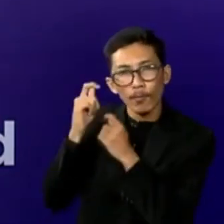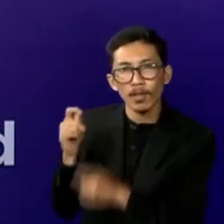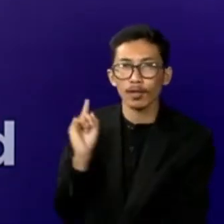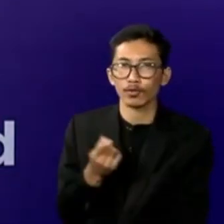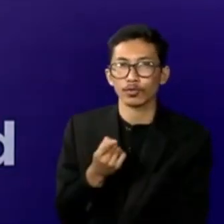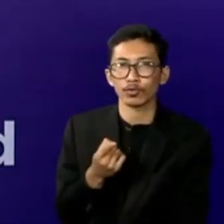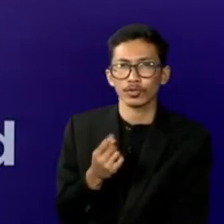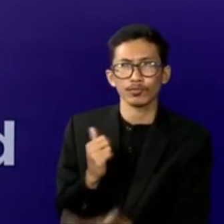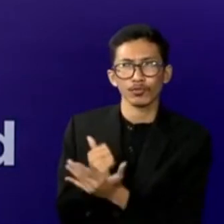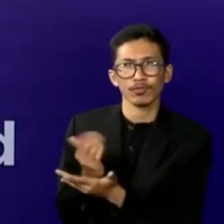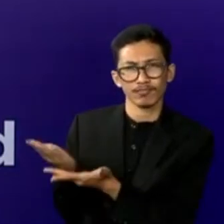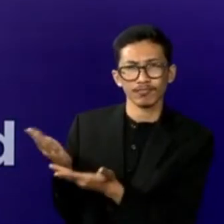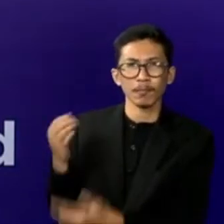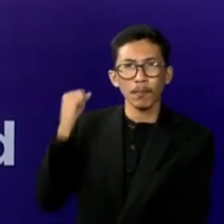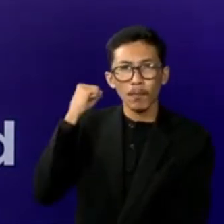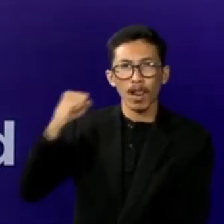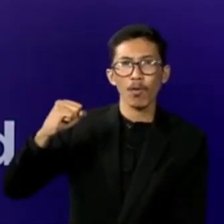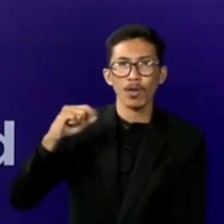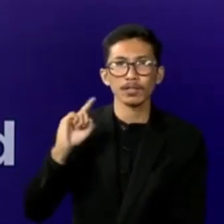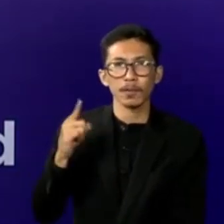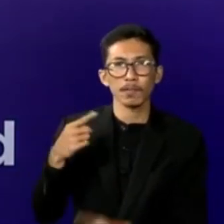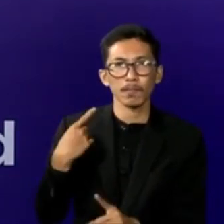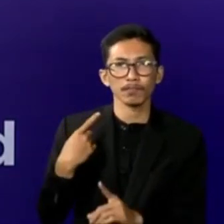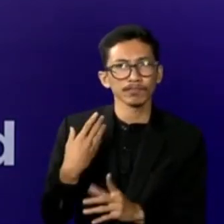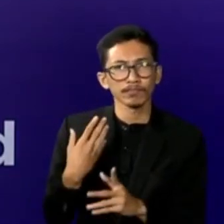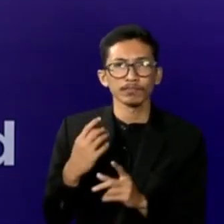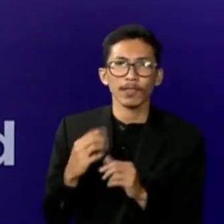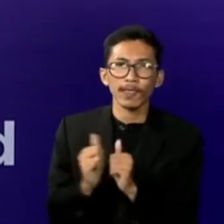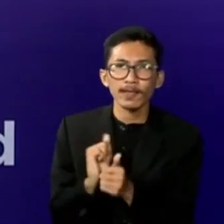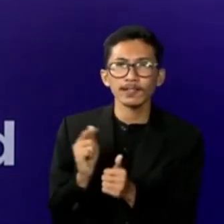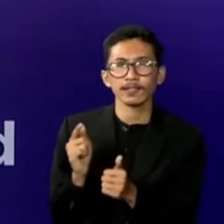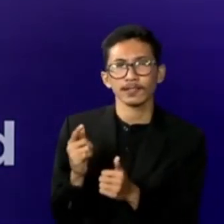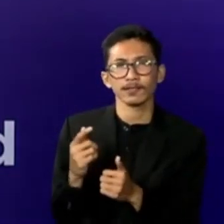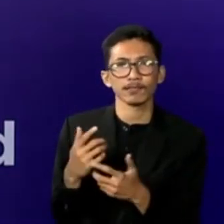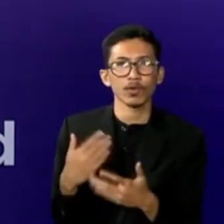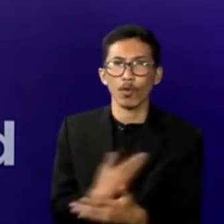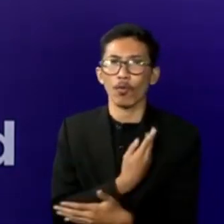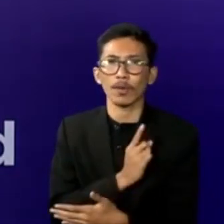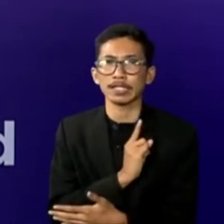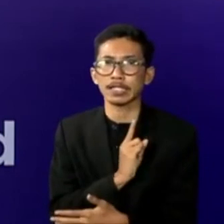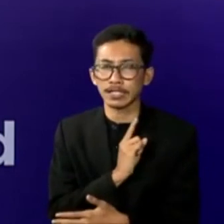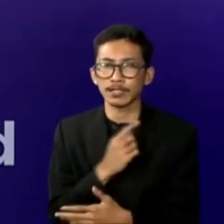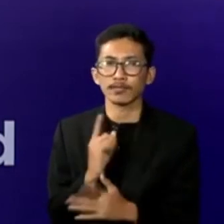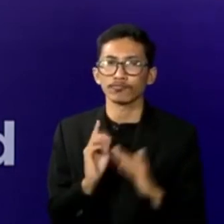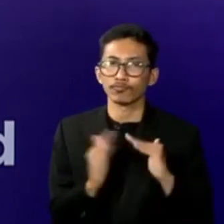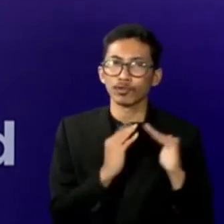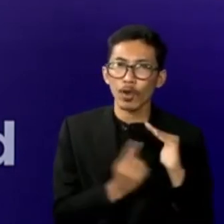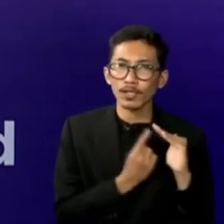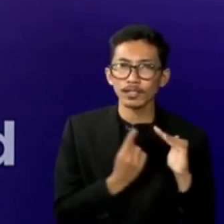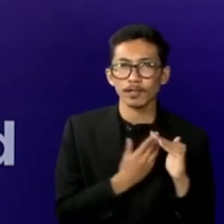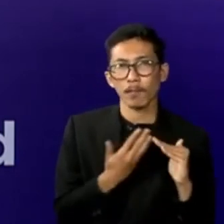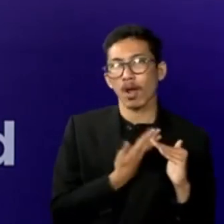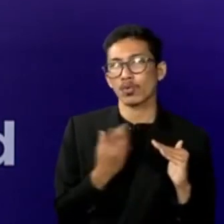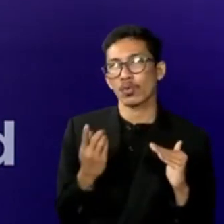mereka itu pahlawan karena mereka itu mau mengorbankan diri untuk dikarantina untuk diisolasi agar